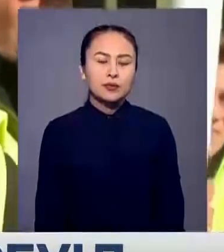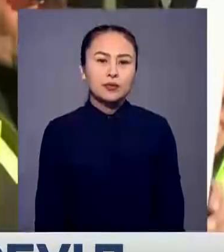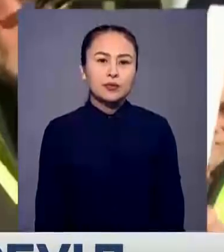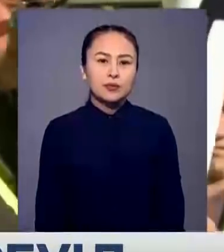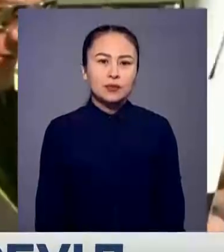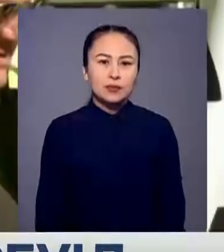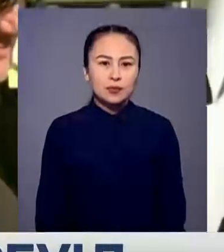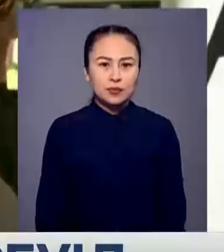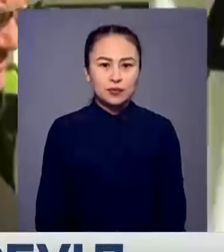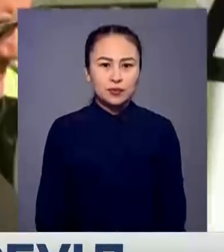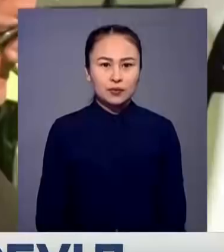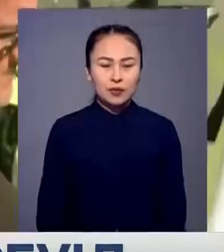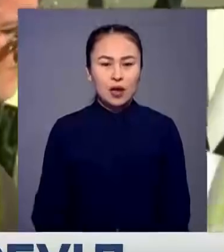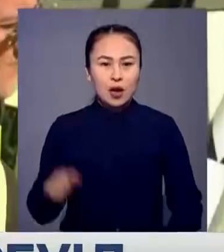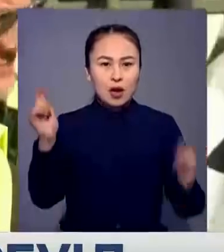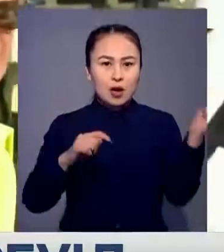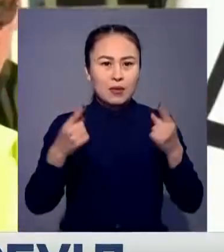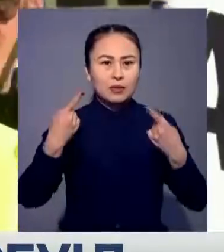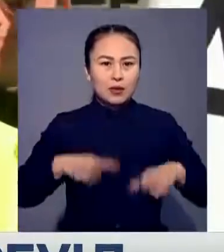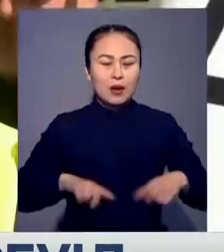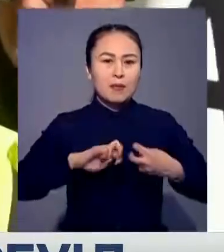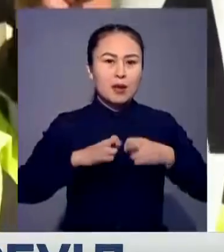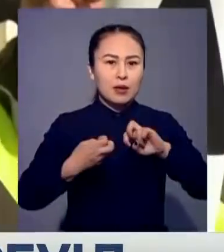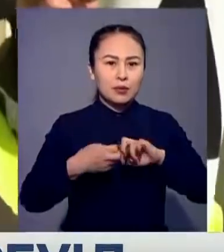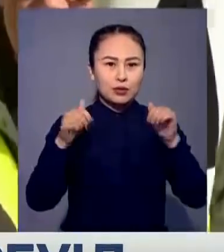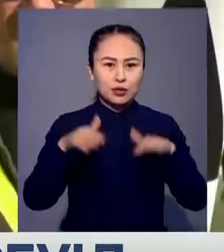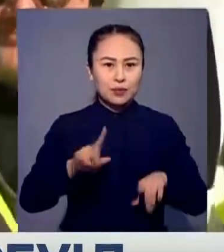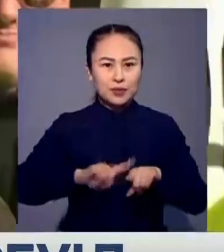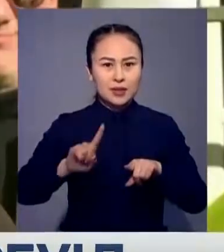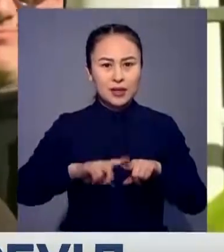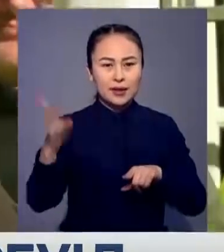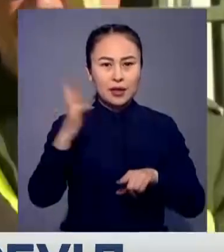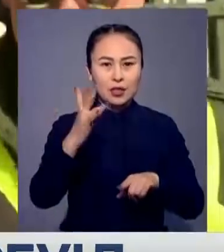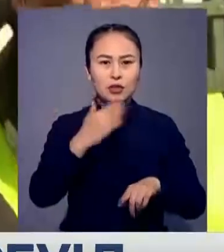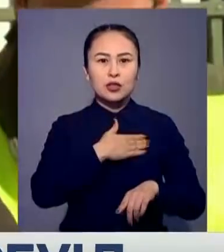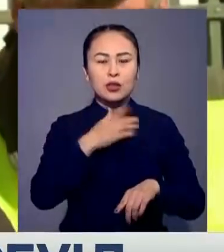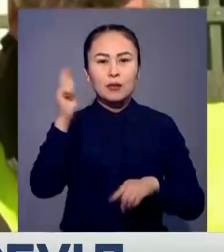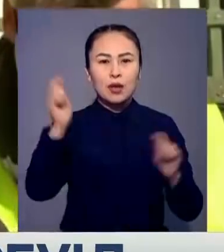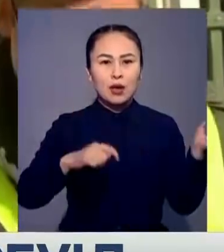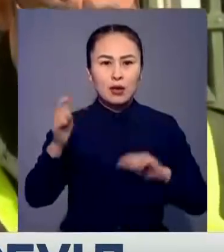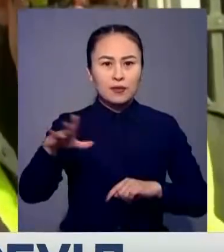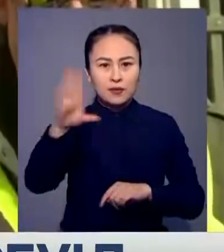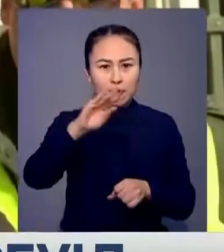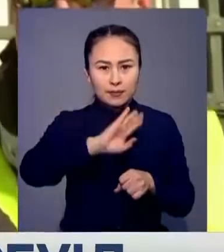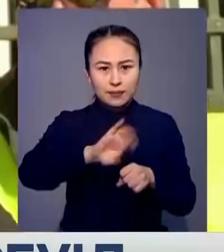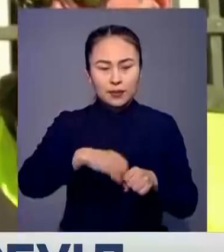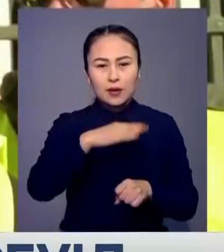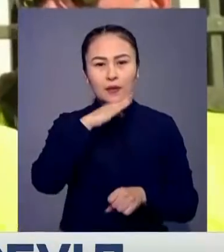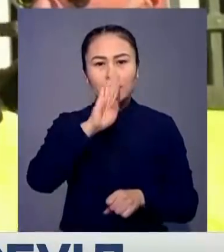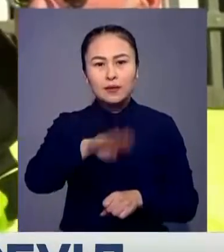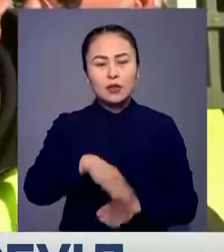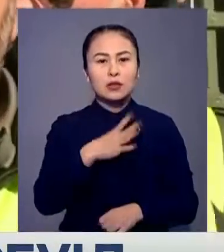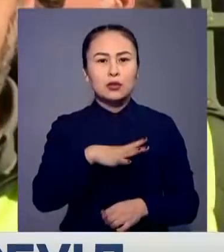Мигранттар дағдарысын шешу керек. Босқындарды біздің аралға келіп, орналастыруды доғарсын. Күннен күнге сандар артып келеді. Өз